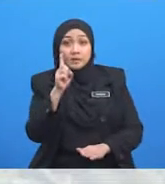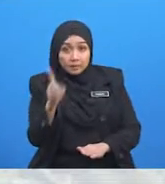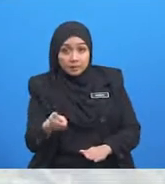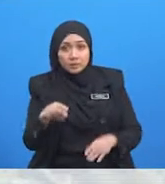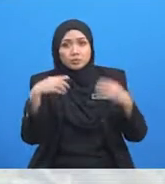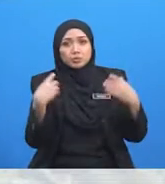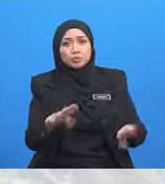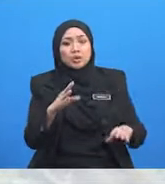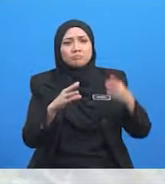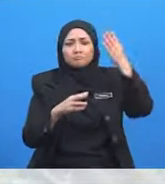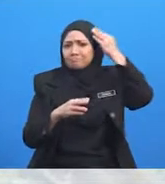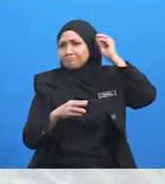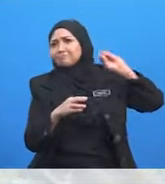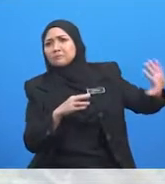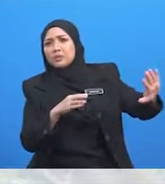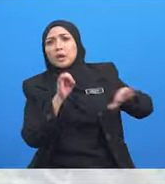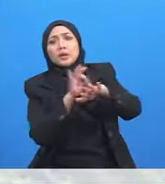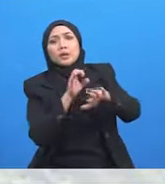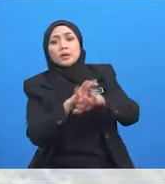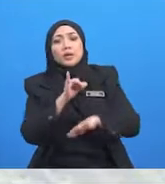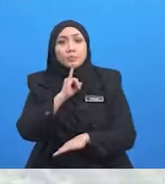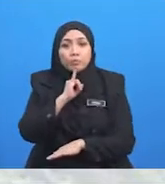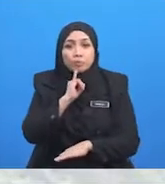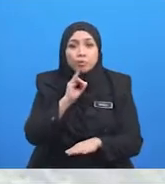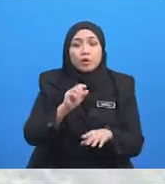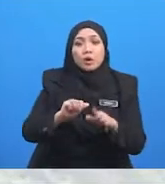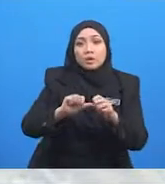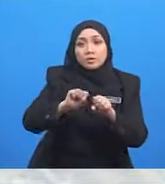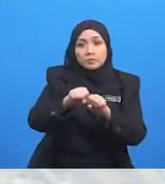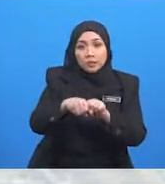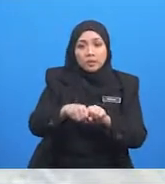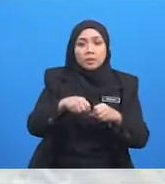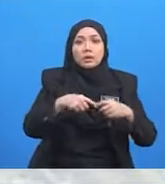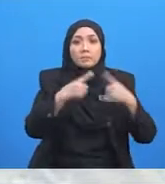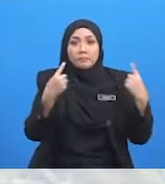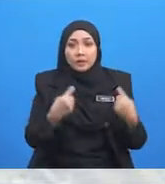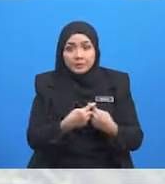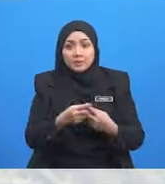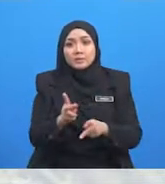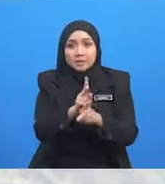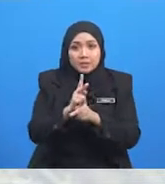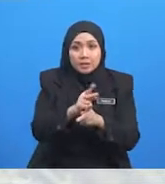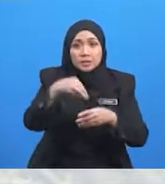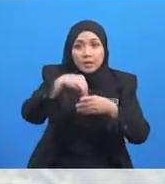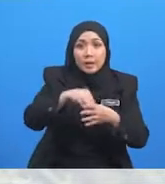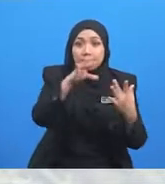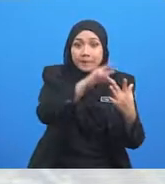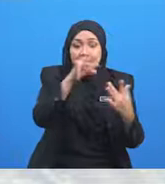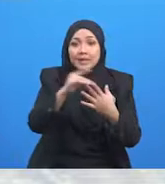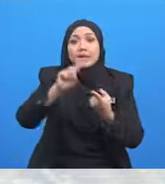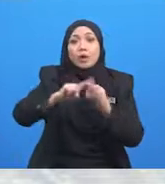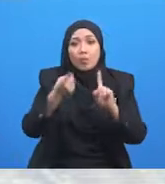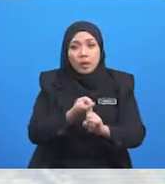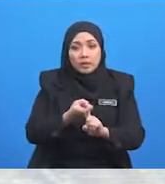pesanan ibunya agar berhati-hati dalam memilih sahabat. Setelah